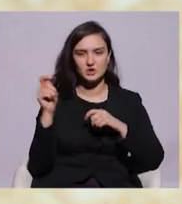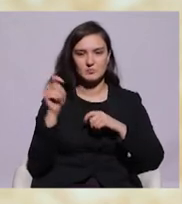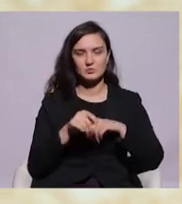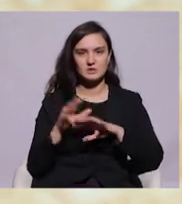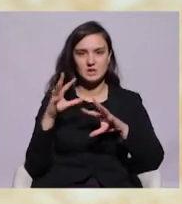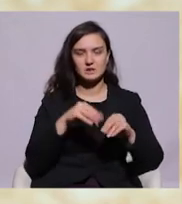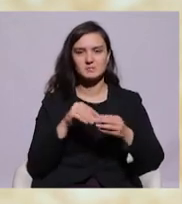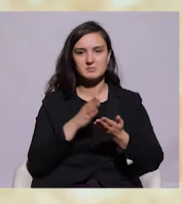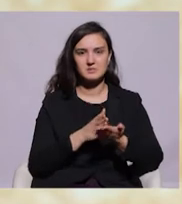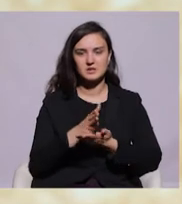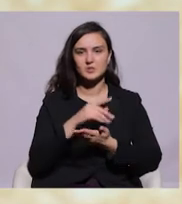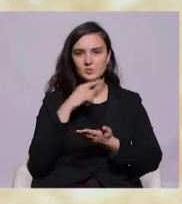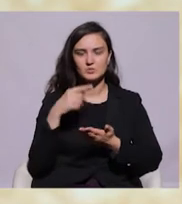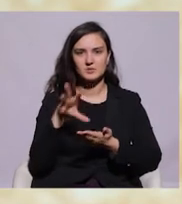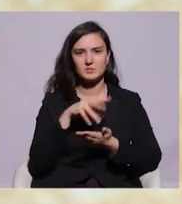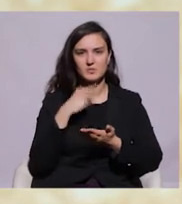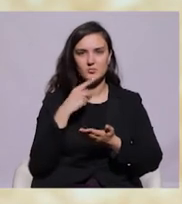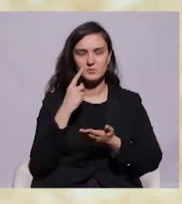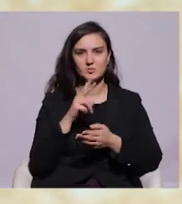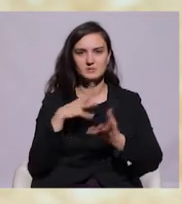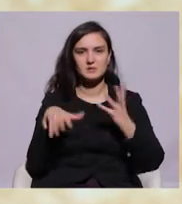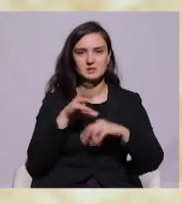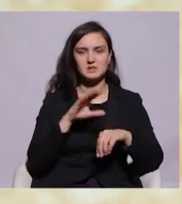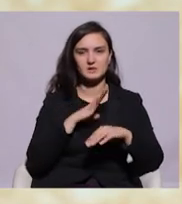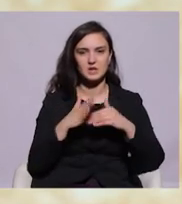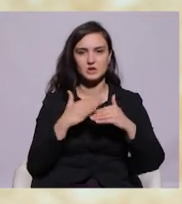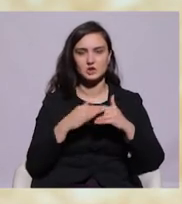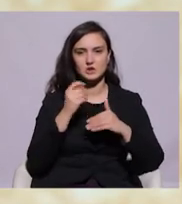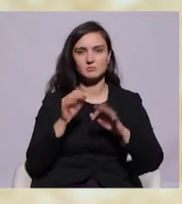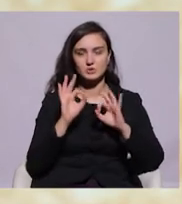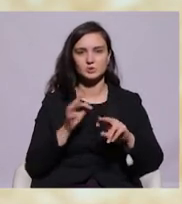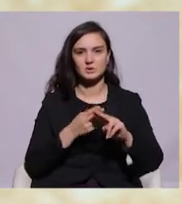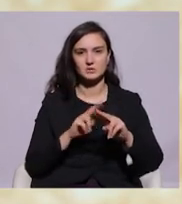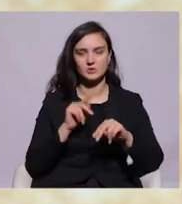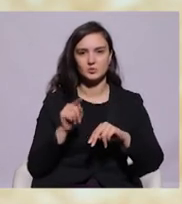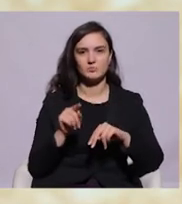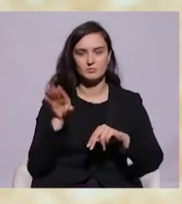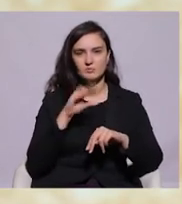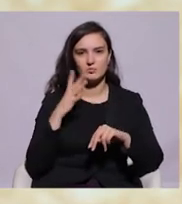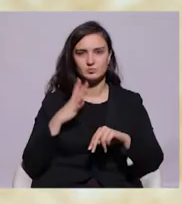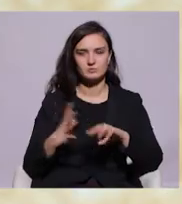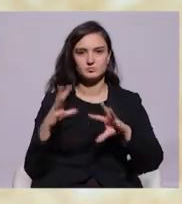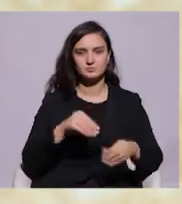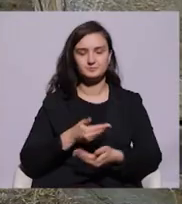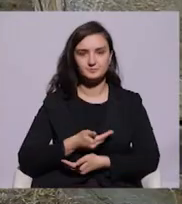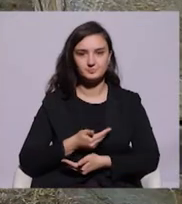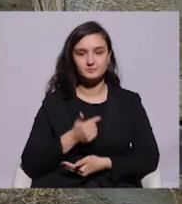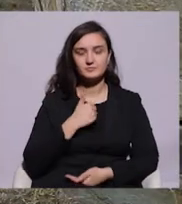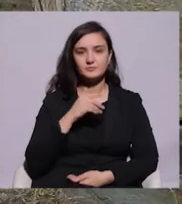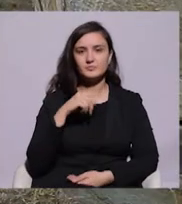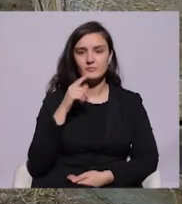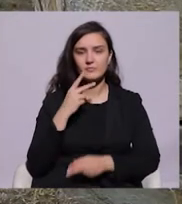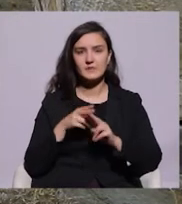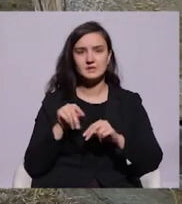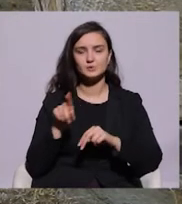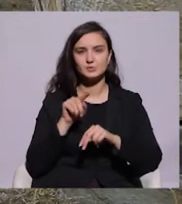მათი ჩამოსახლების მიზანს რუსები ასახელებდნენ, რომ ისინი იყვნენ დასჯილები და სწორედ ამიტომ მოუწიათ აქ დასახლება. მინდა